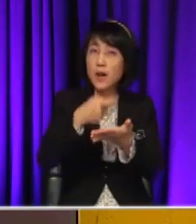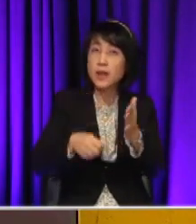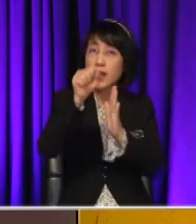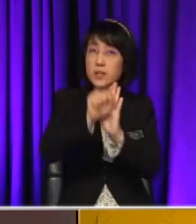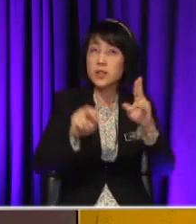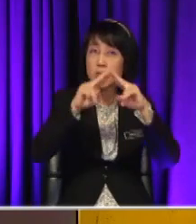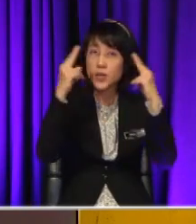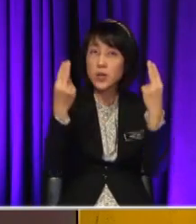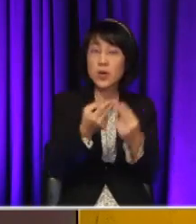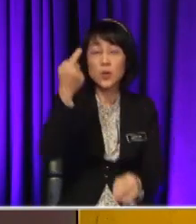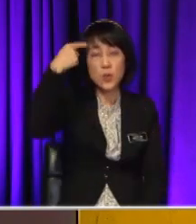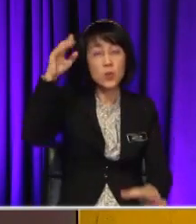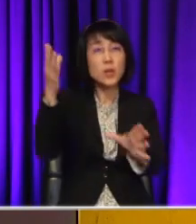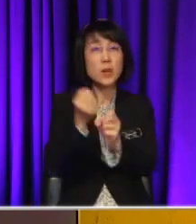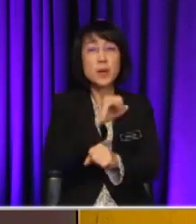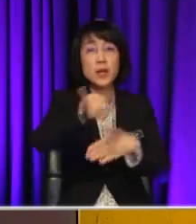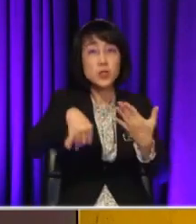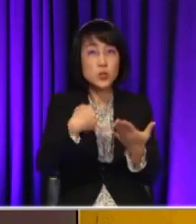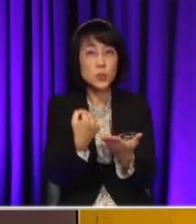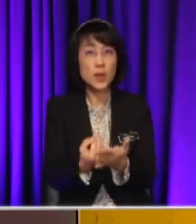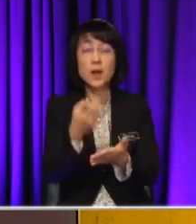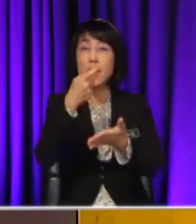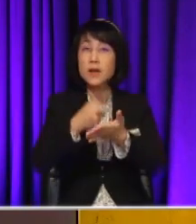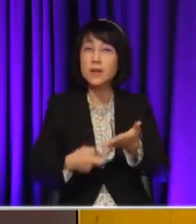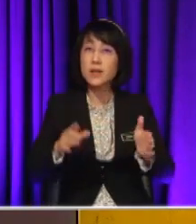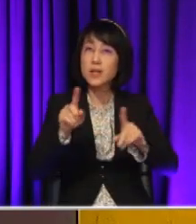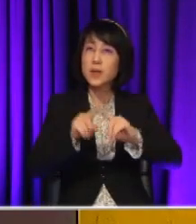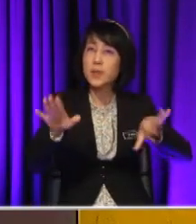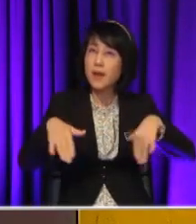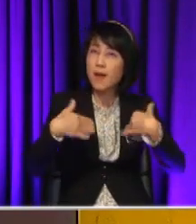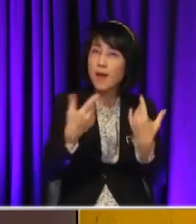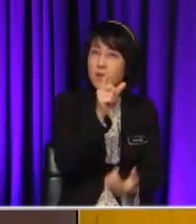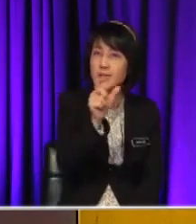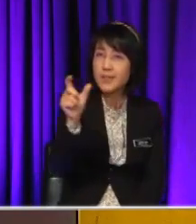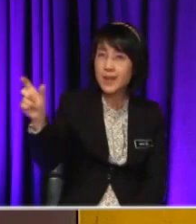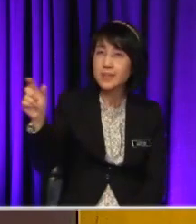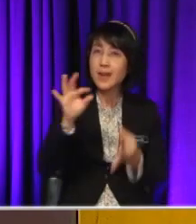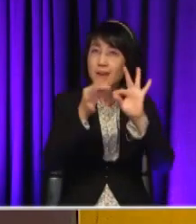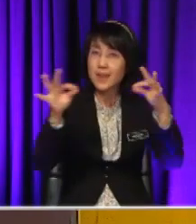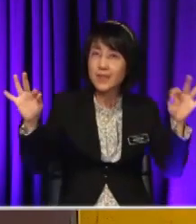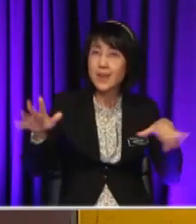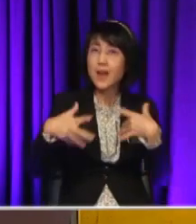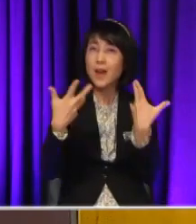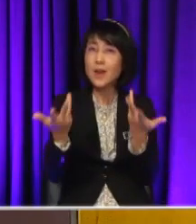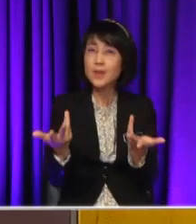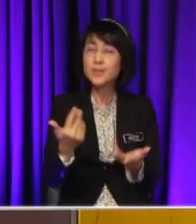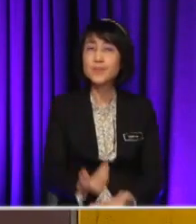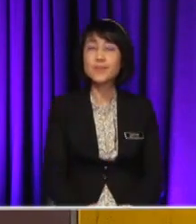dapatkan jumlah harga tapi macam mana itu yang saya gunakan